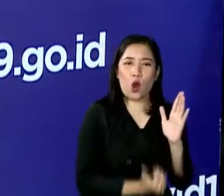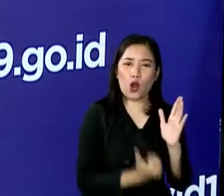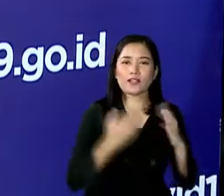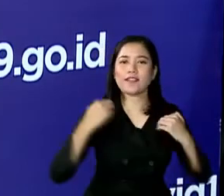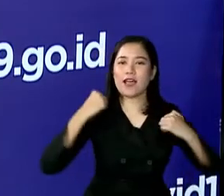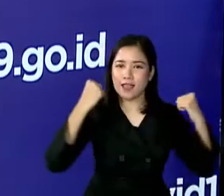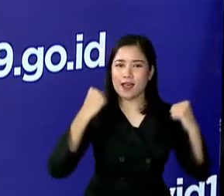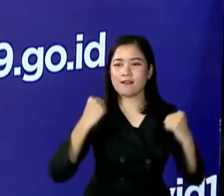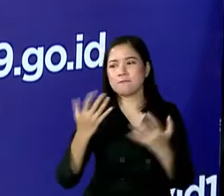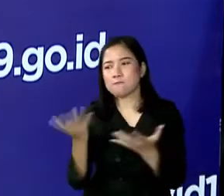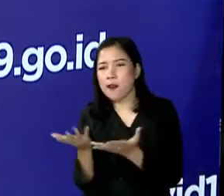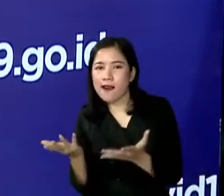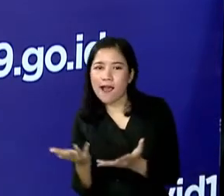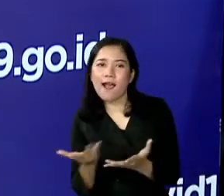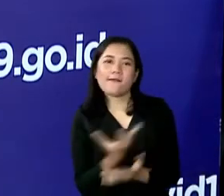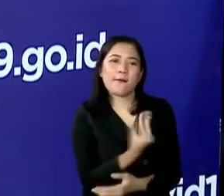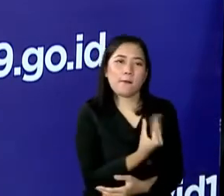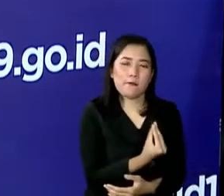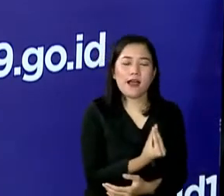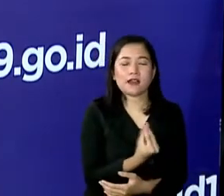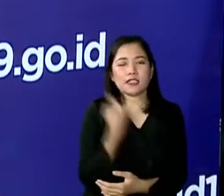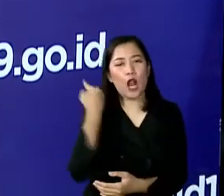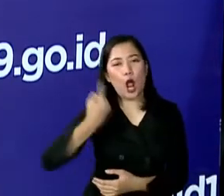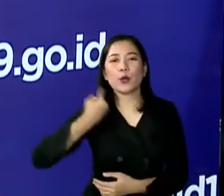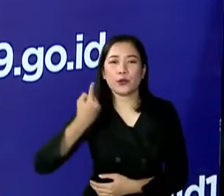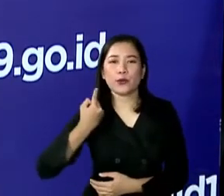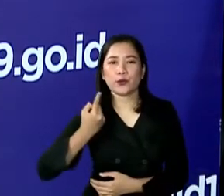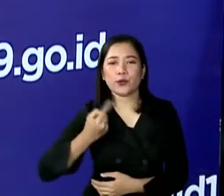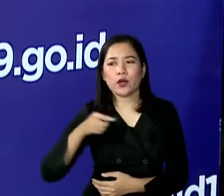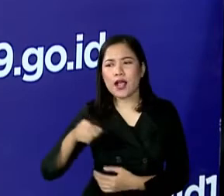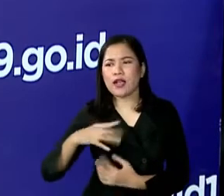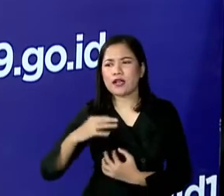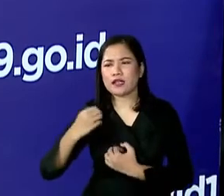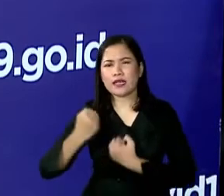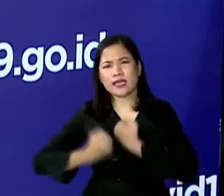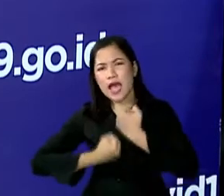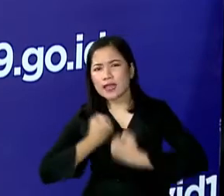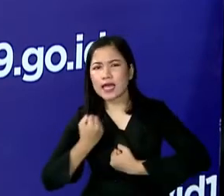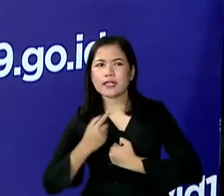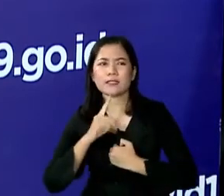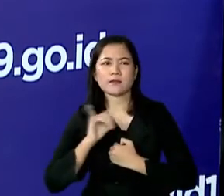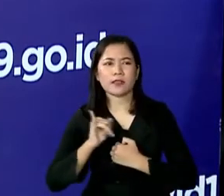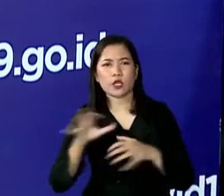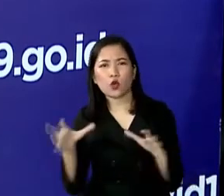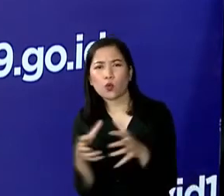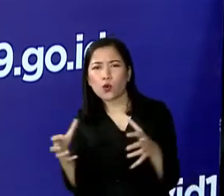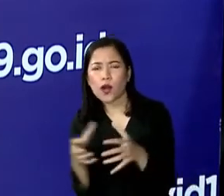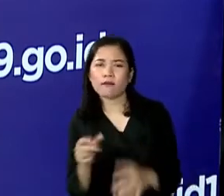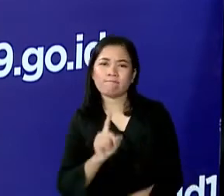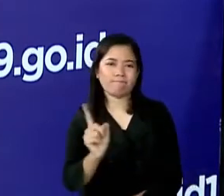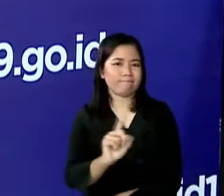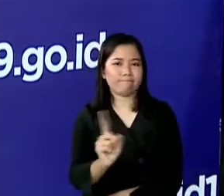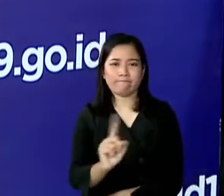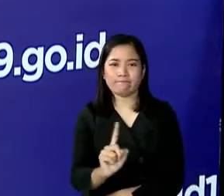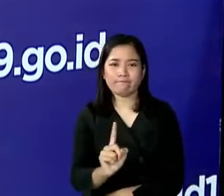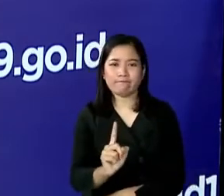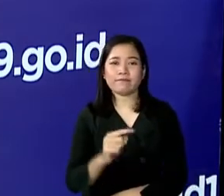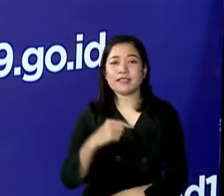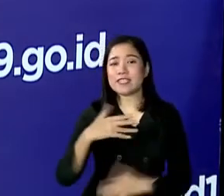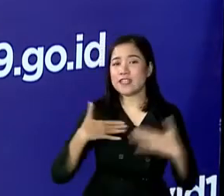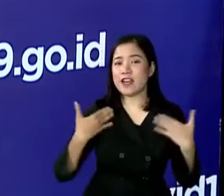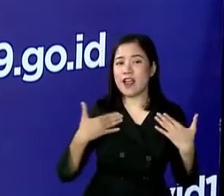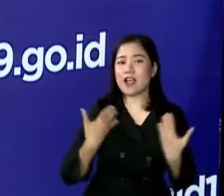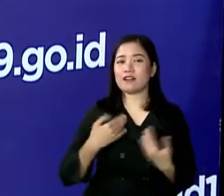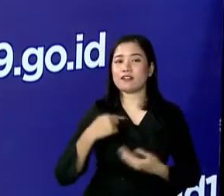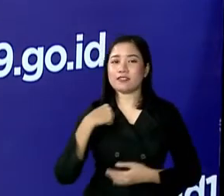kapanpun dimanapun Jangan lupa untuk mengurangi kegiatan yang berpotensi menimbulkan kerumunan senang sekali saya